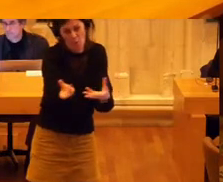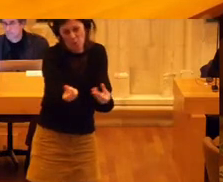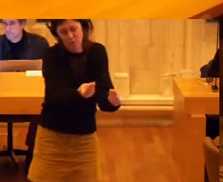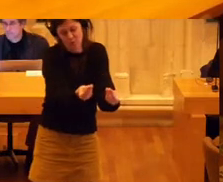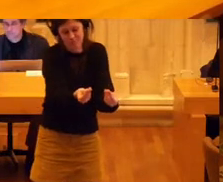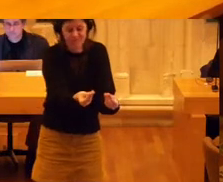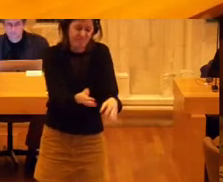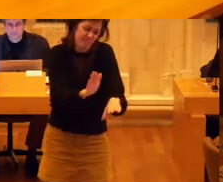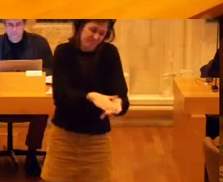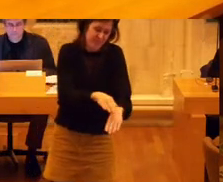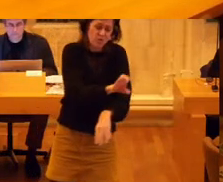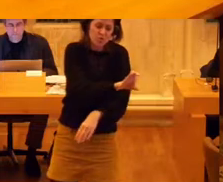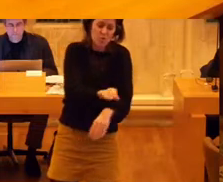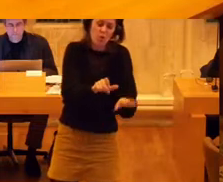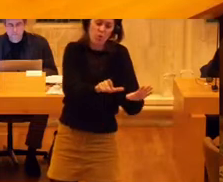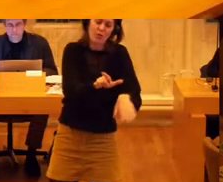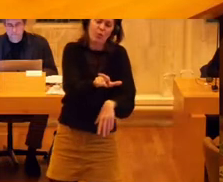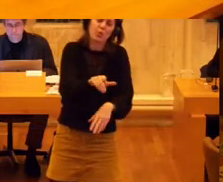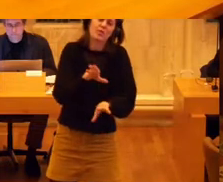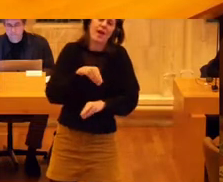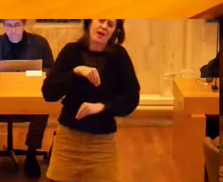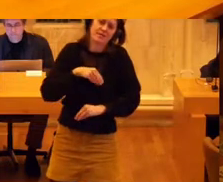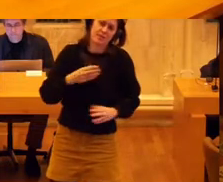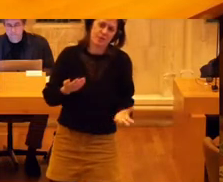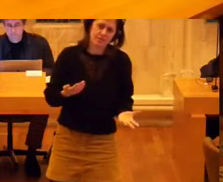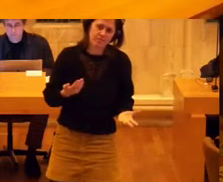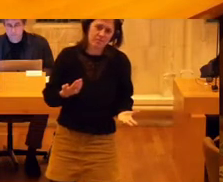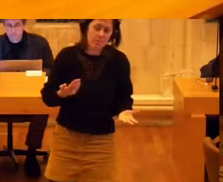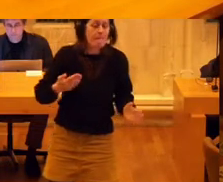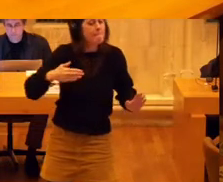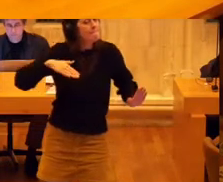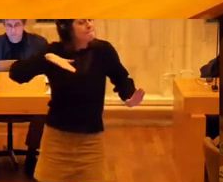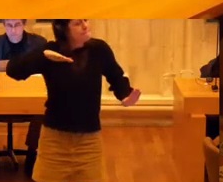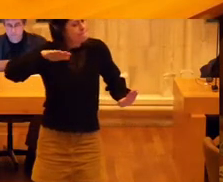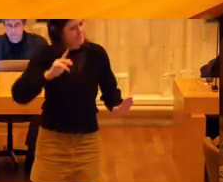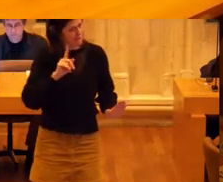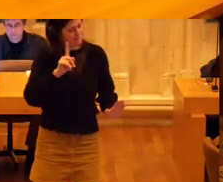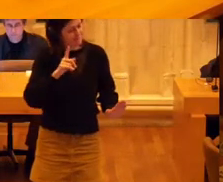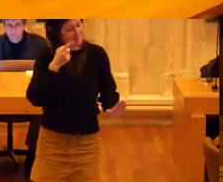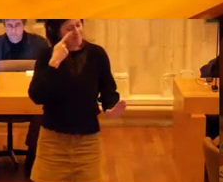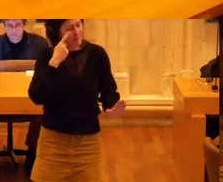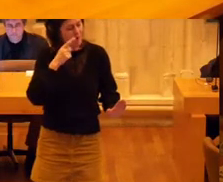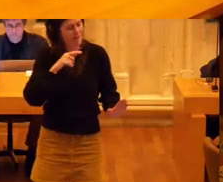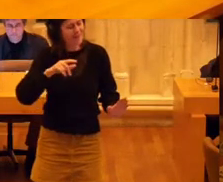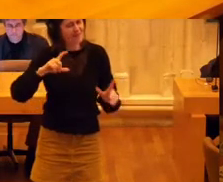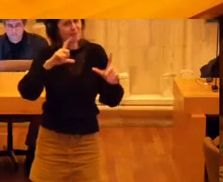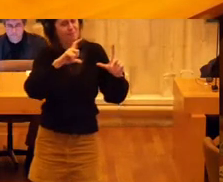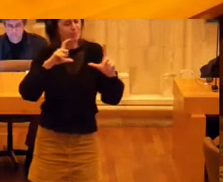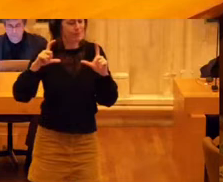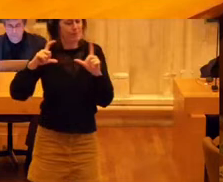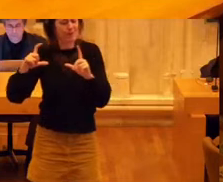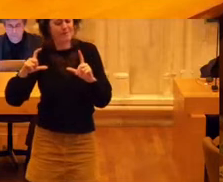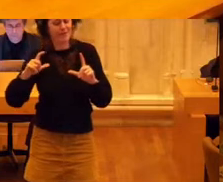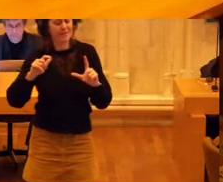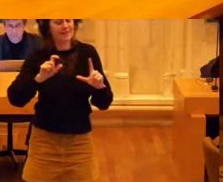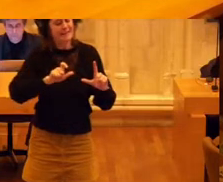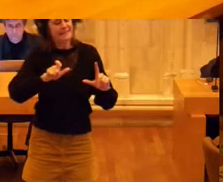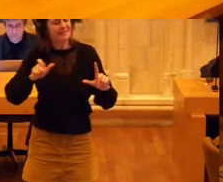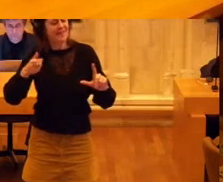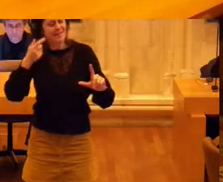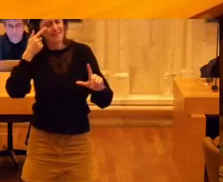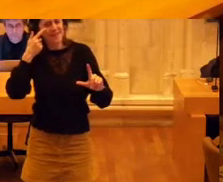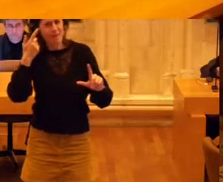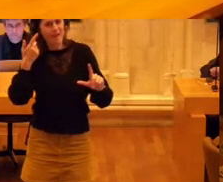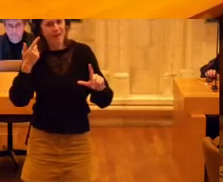accepté de devenir conseiller de quartier. Mais, et vous allez le voir quand on verra les diagrammes suivants, ça nous amène quand même